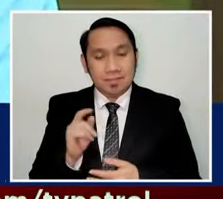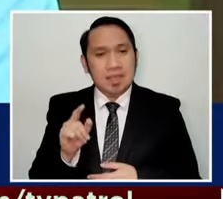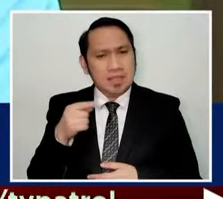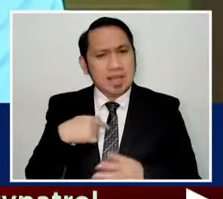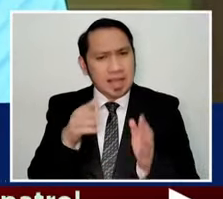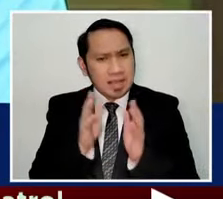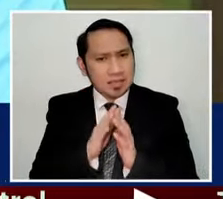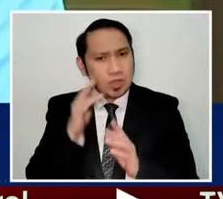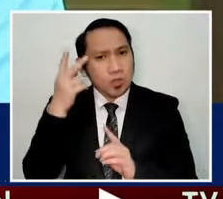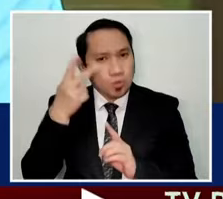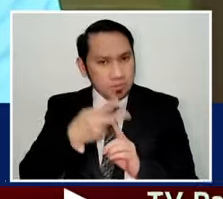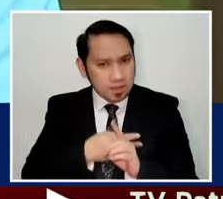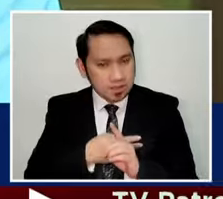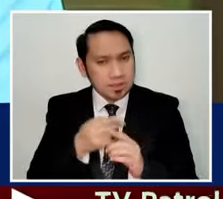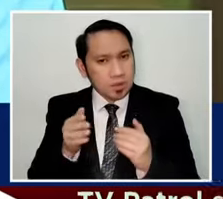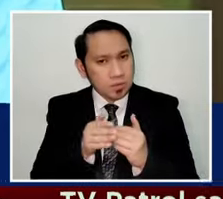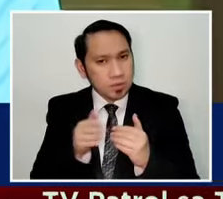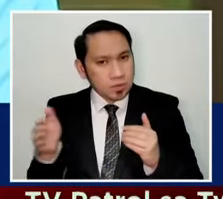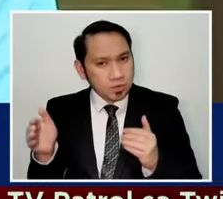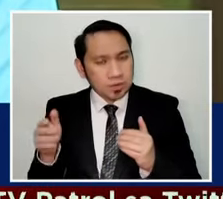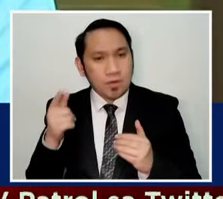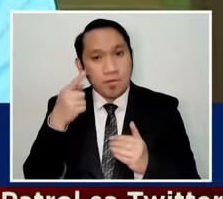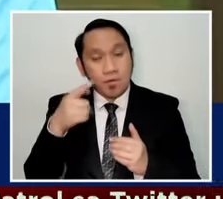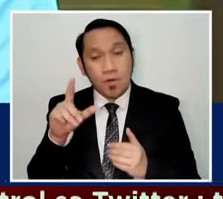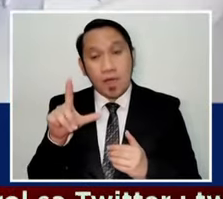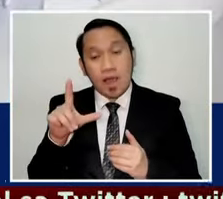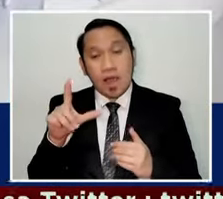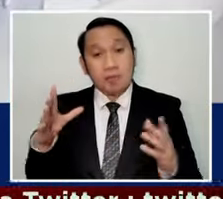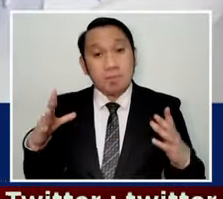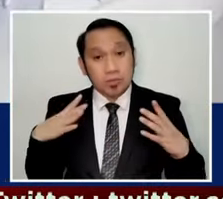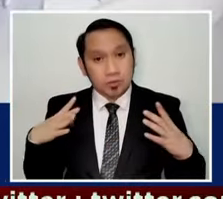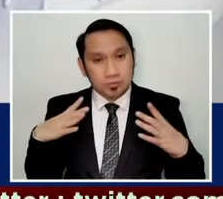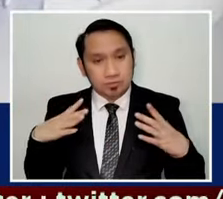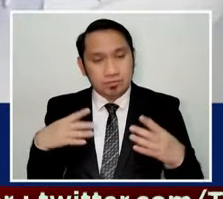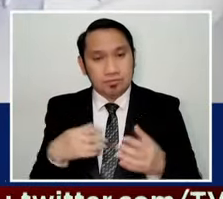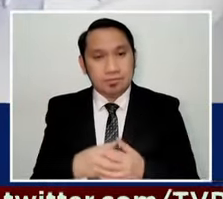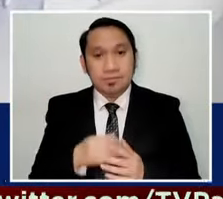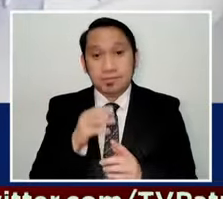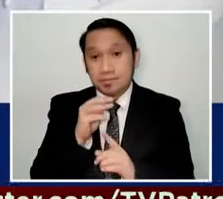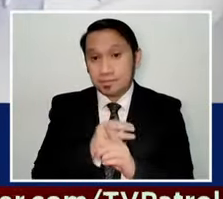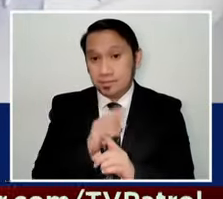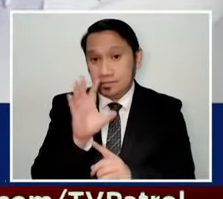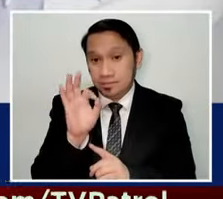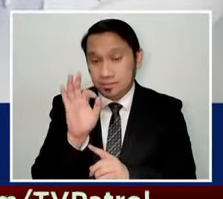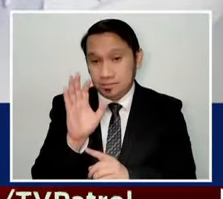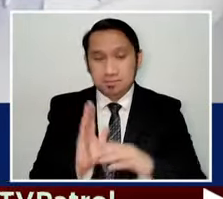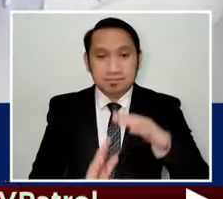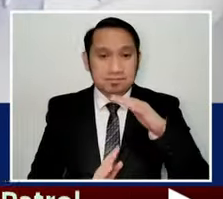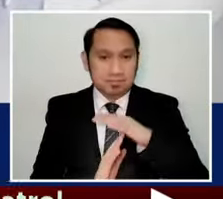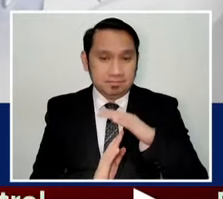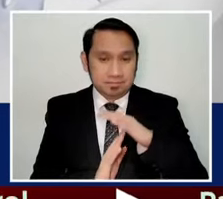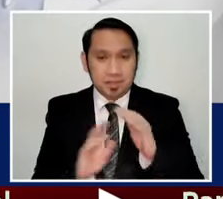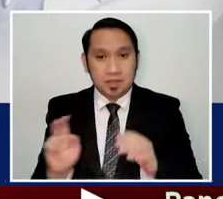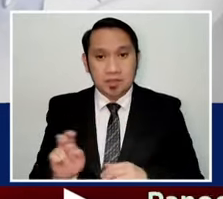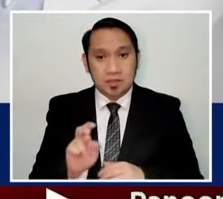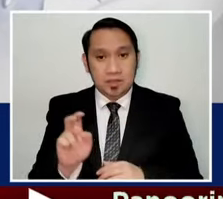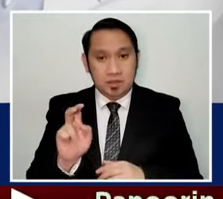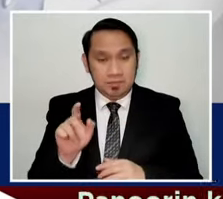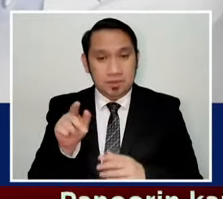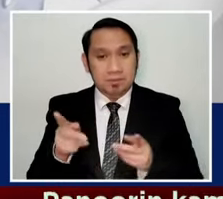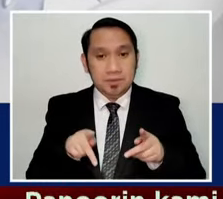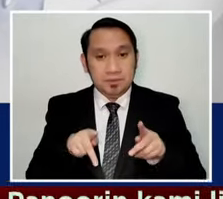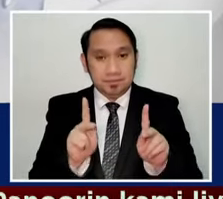ng 2 buwang extension ng kanyang leave of absence mula sa Kamara. March 9, napaso ang nauna niyang travel authority. Ang